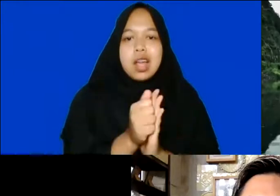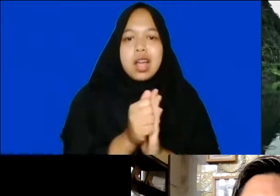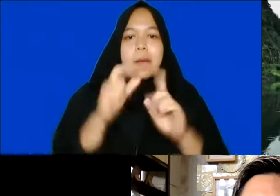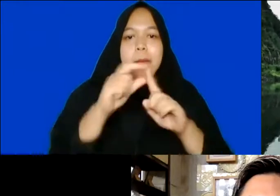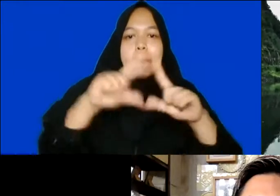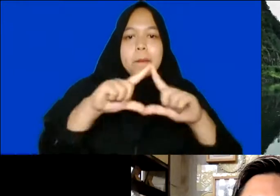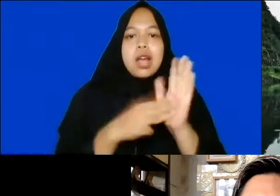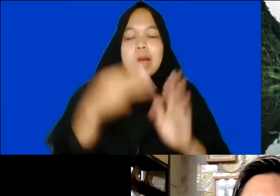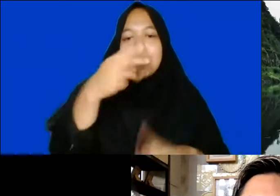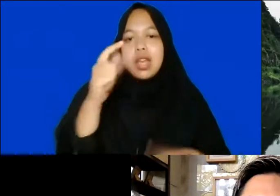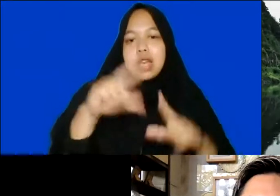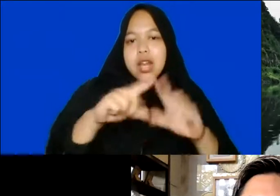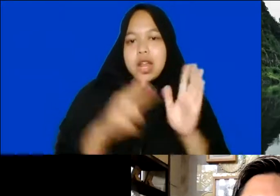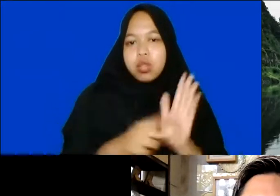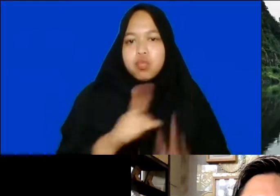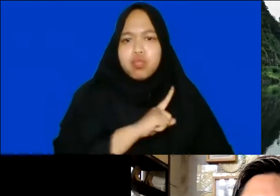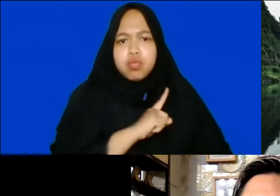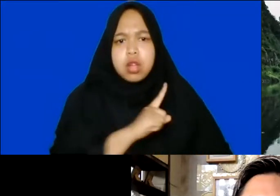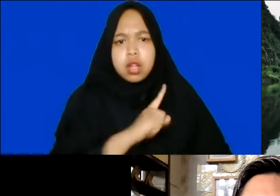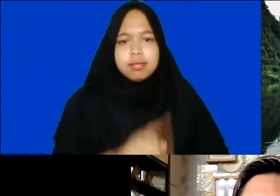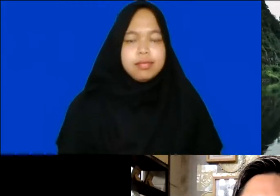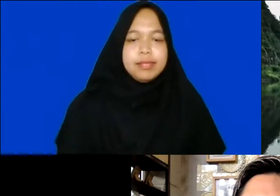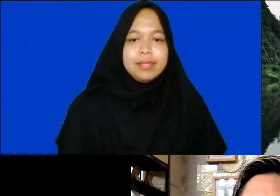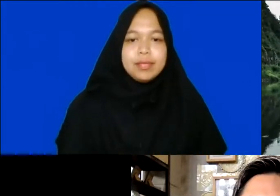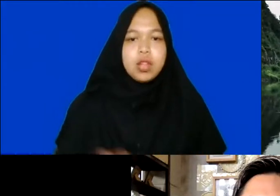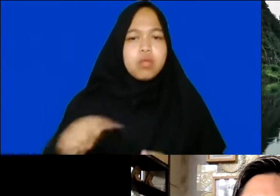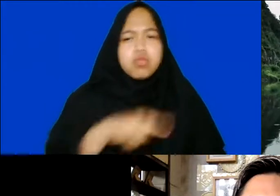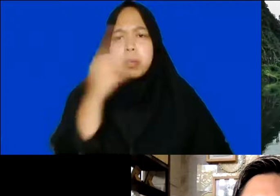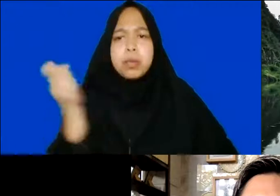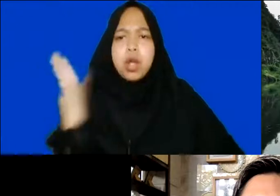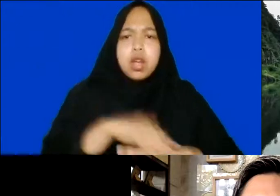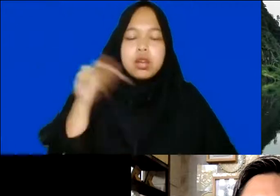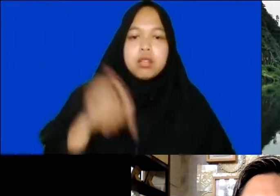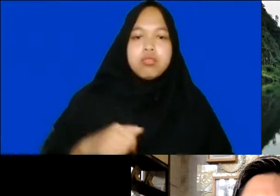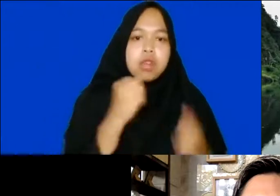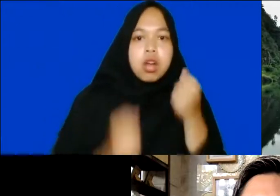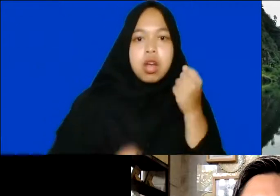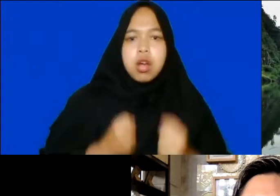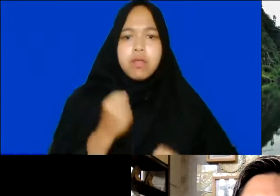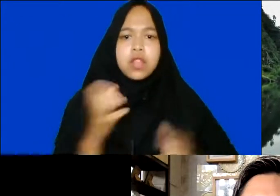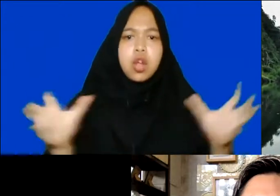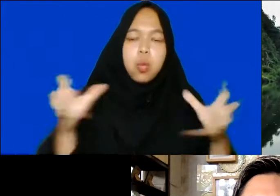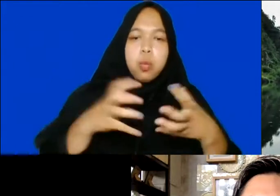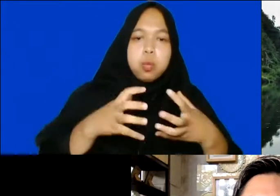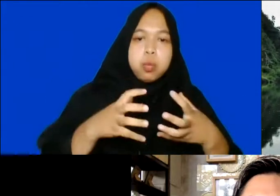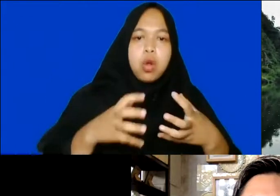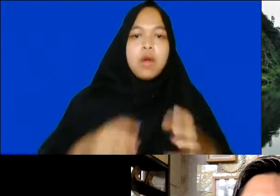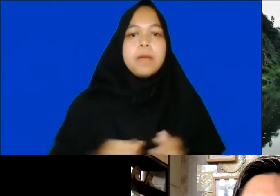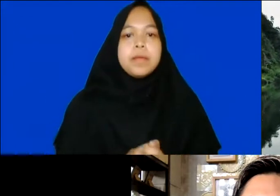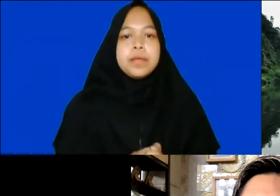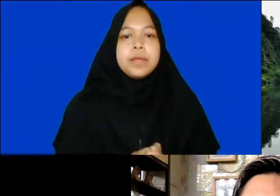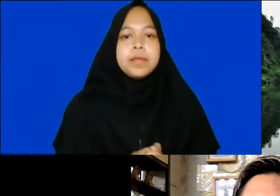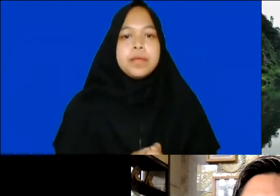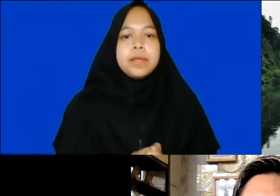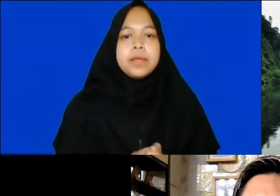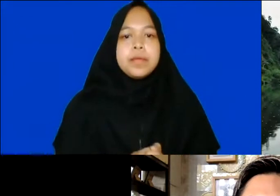hingga saat ini. Kemudian berperan berpameran kelompok art fair maupun charity. Nah, pada